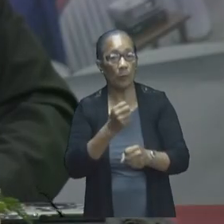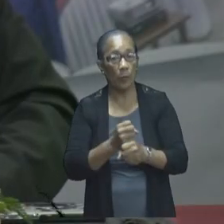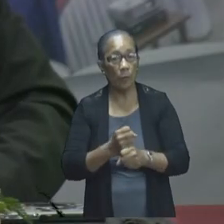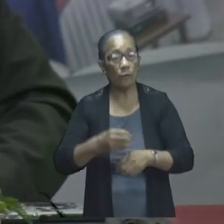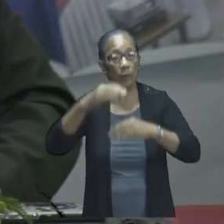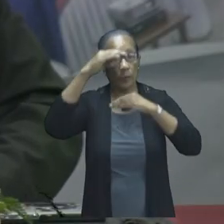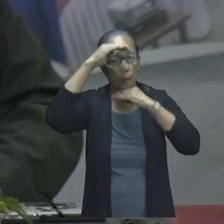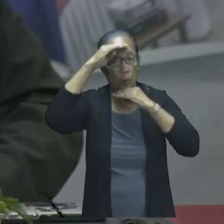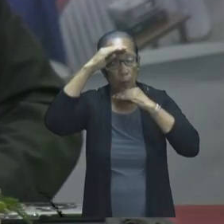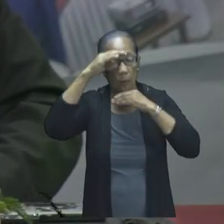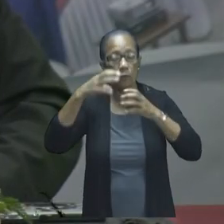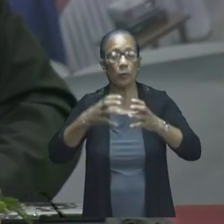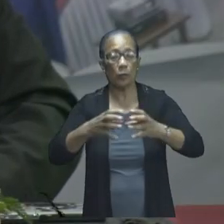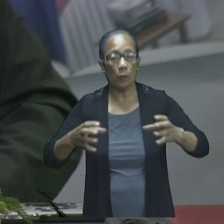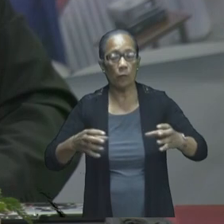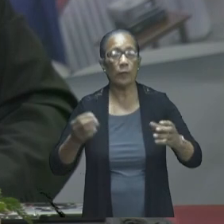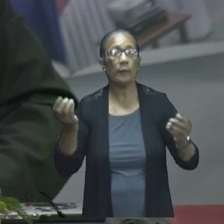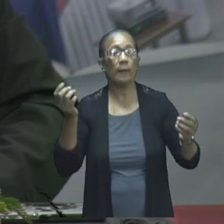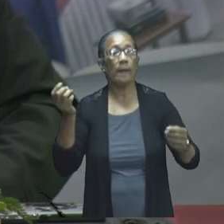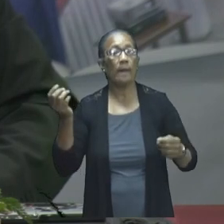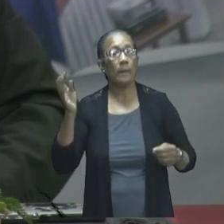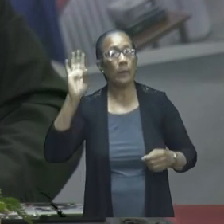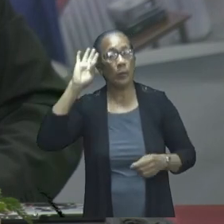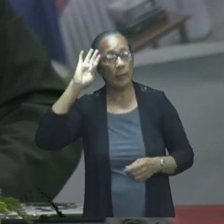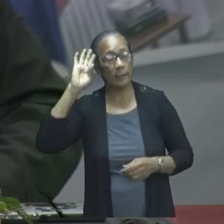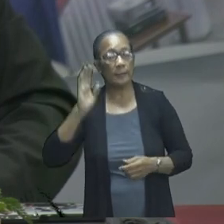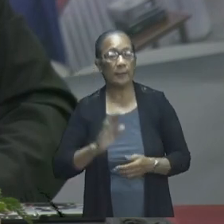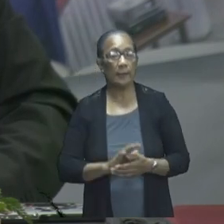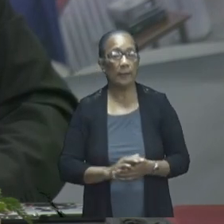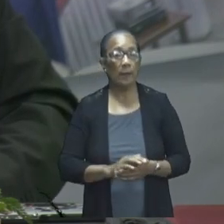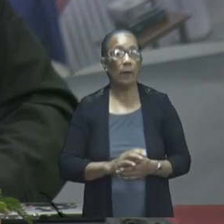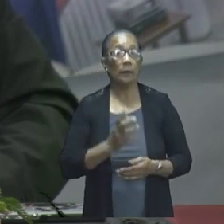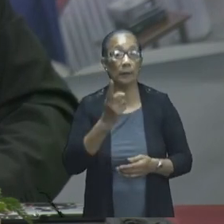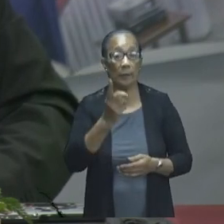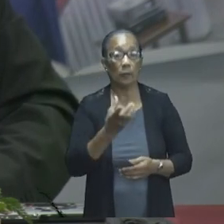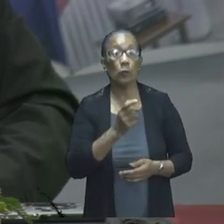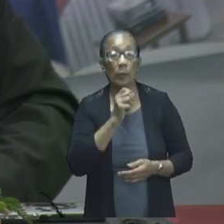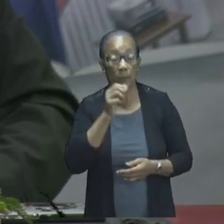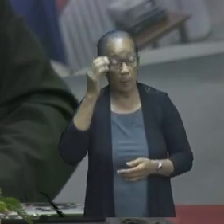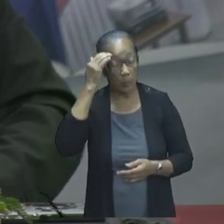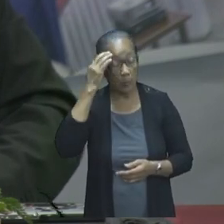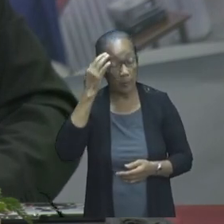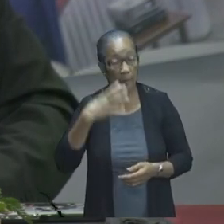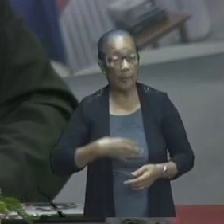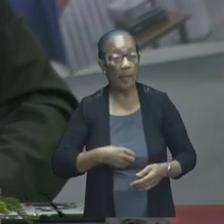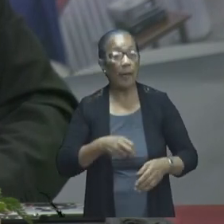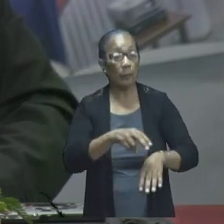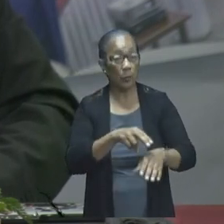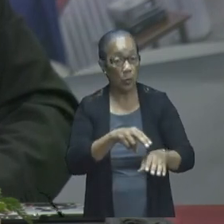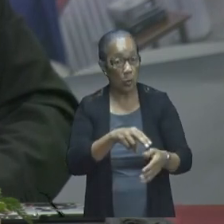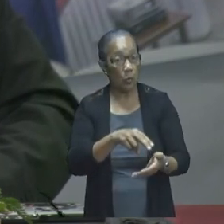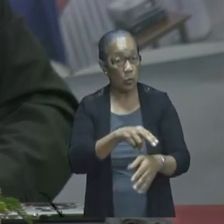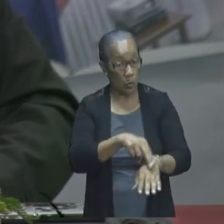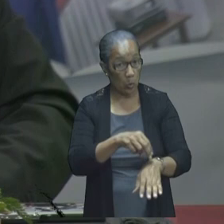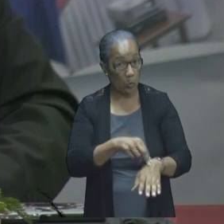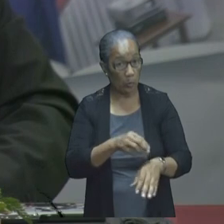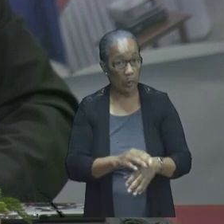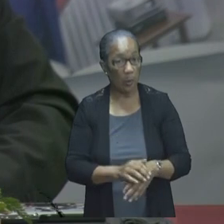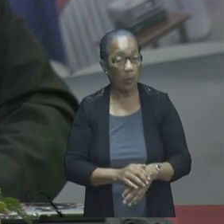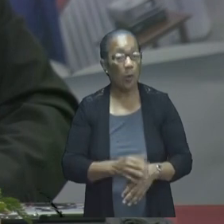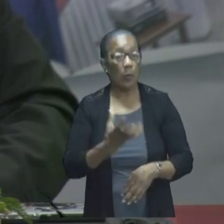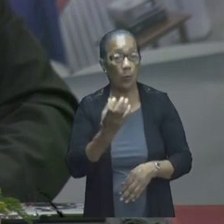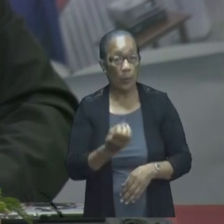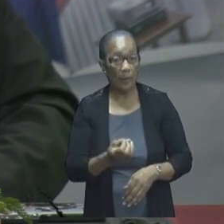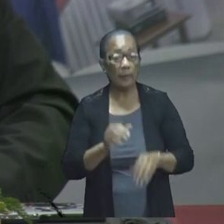en dat is wat men nodig een waar we op wanneer formatie nu verder waar we nu een aantal een bureau ingeschakeld om de informatie voor ons te